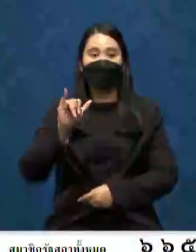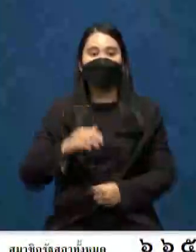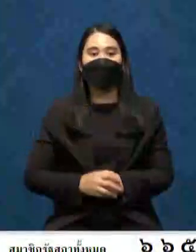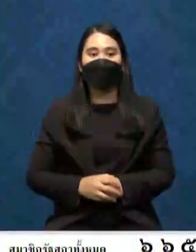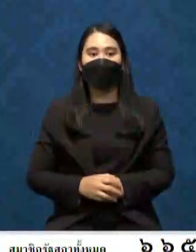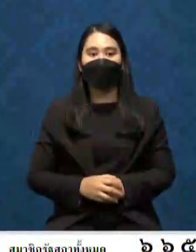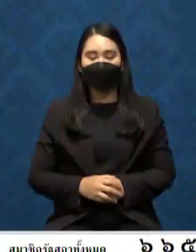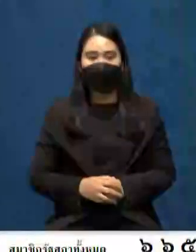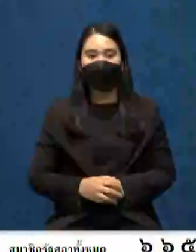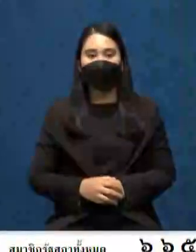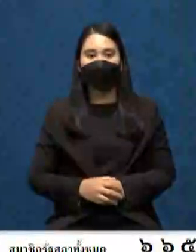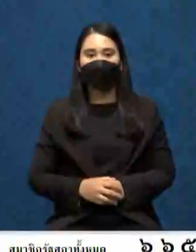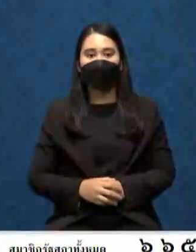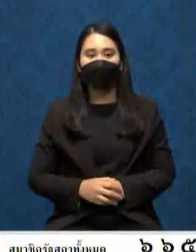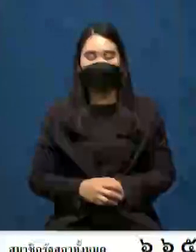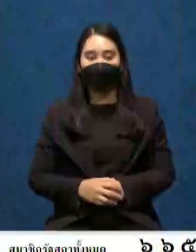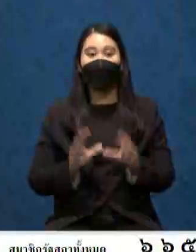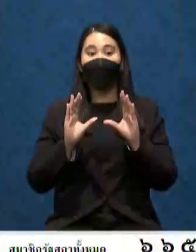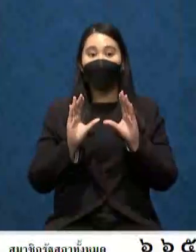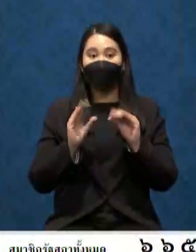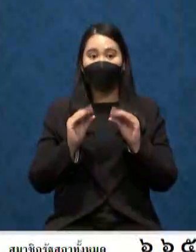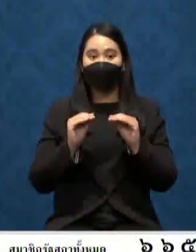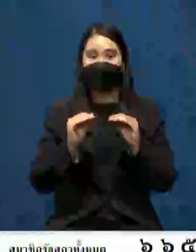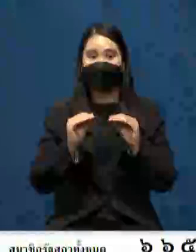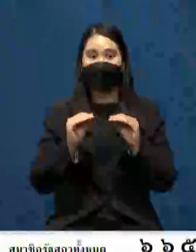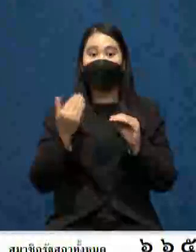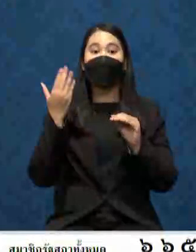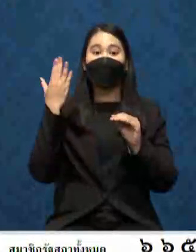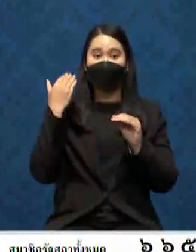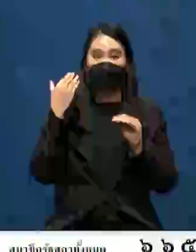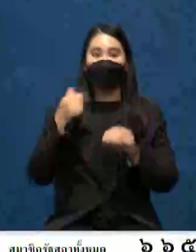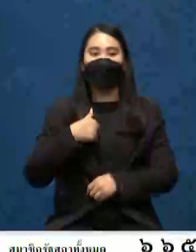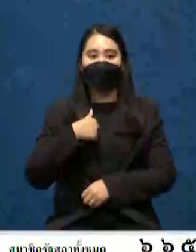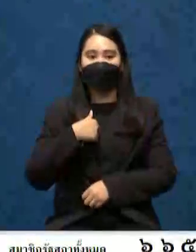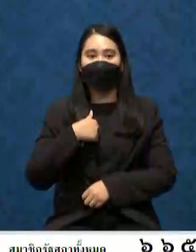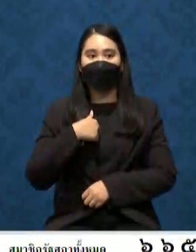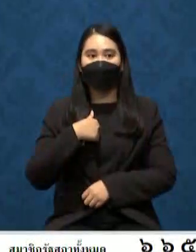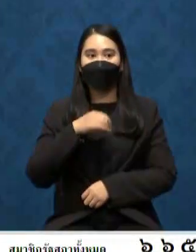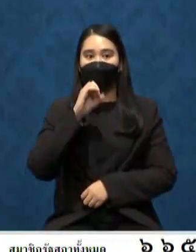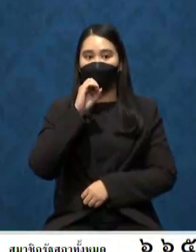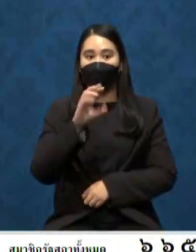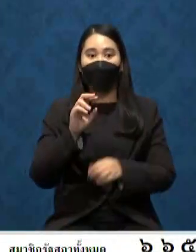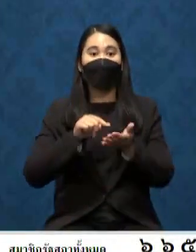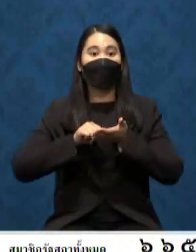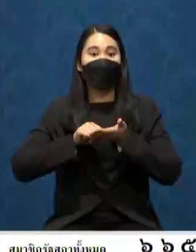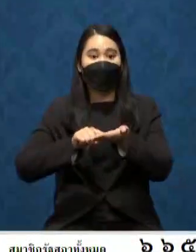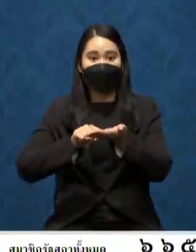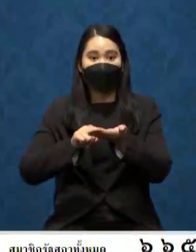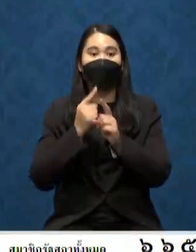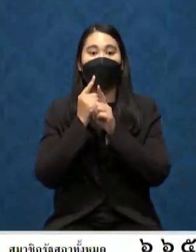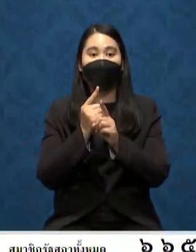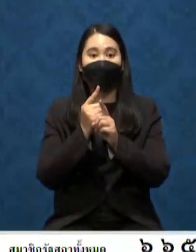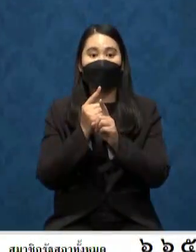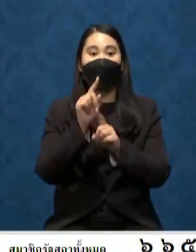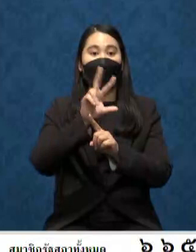มาชิกรัฐสภาเมื่อข่าวประชุมก่อนหน้านั้นผมได้ขออนุญาตเสนอญัตติตามข้อ